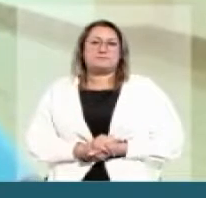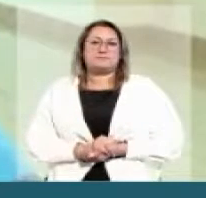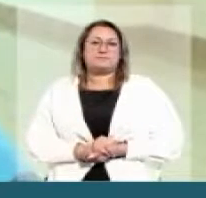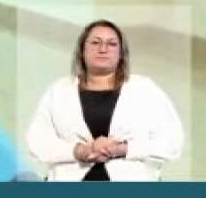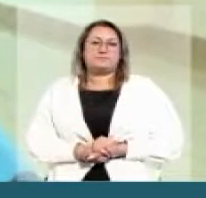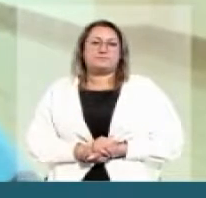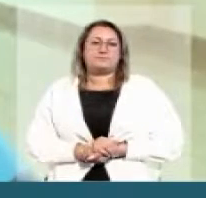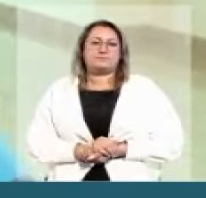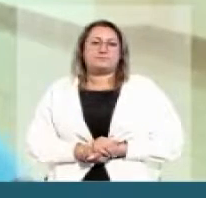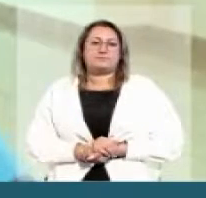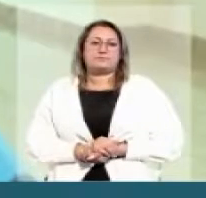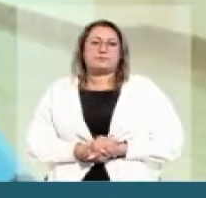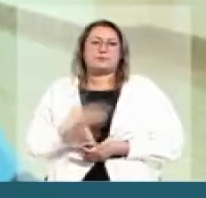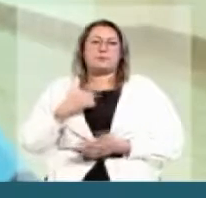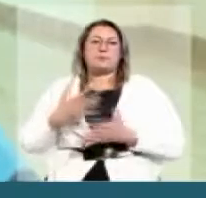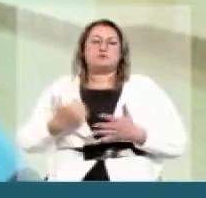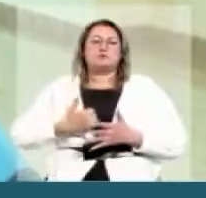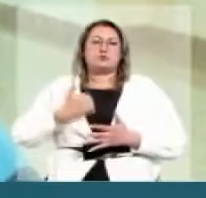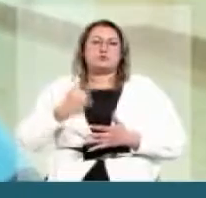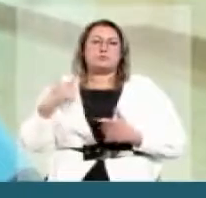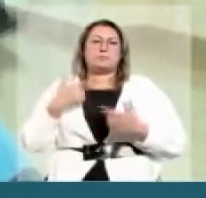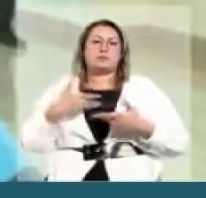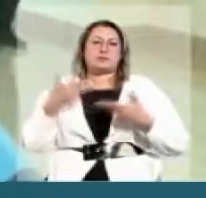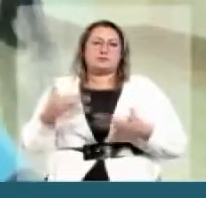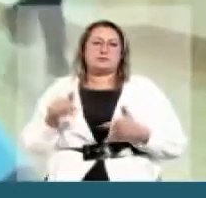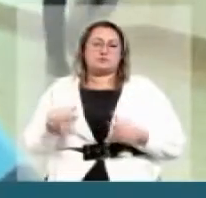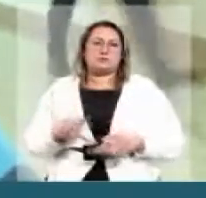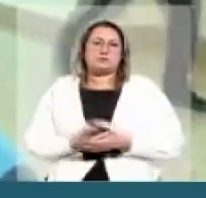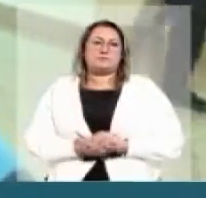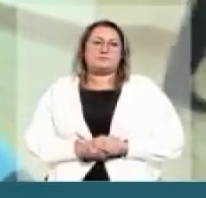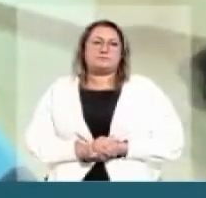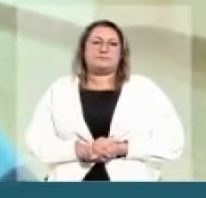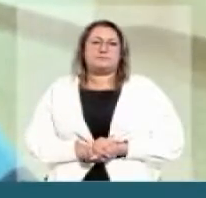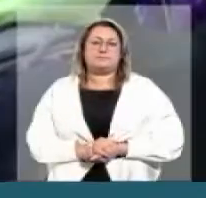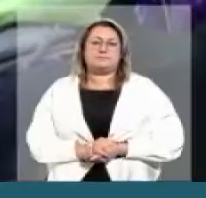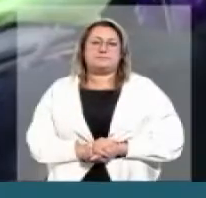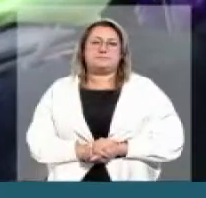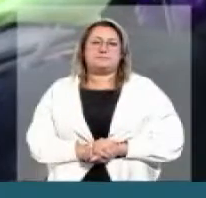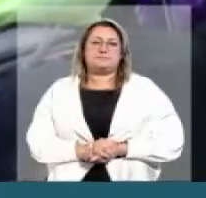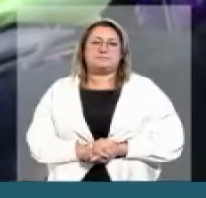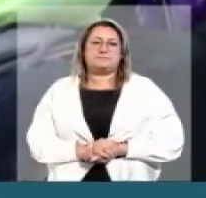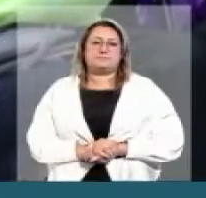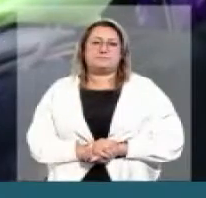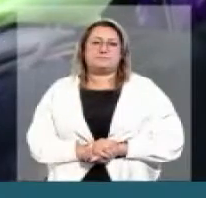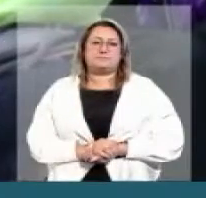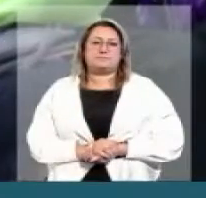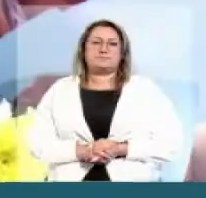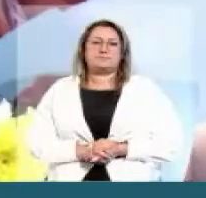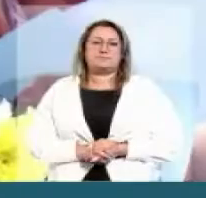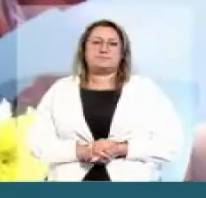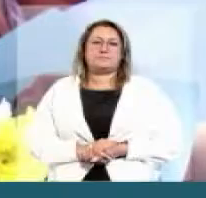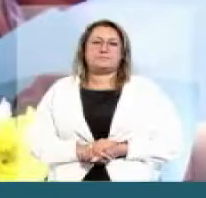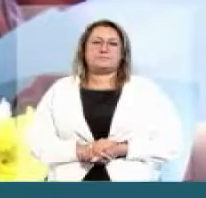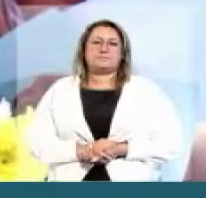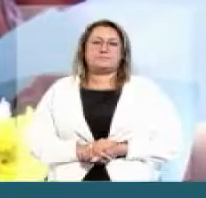Осындай сахнада отырғанымызға, осындай мектептерде балаларымыз білім алып жатқанына өте қуаныштымыз. Ұстаздық жолдың жүгі ауыр, алайда